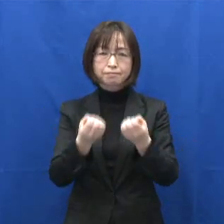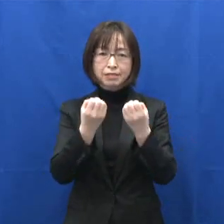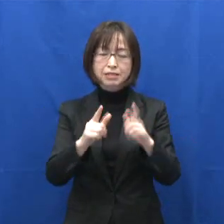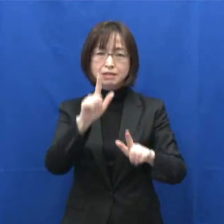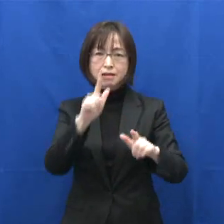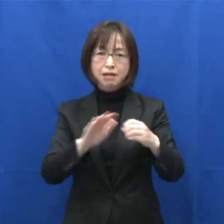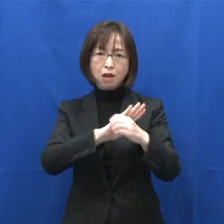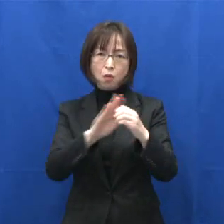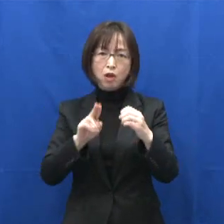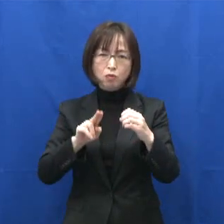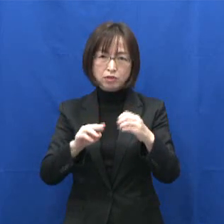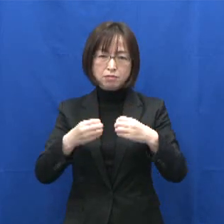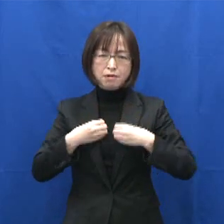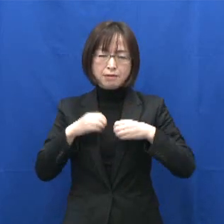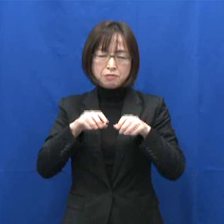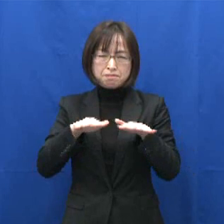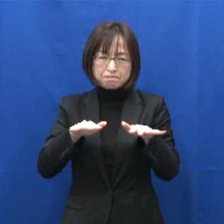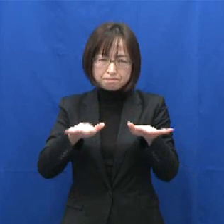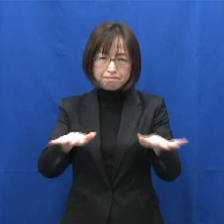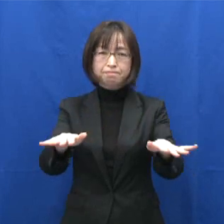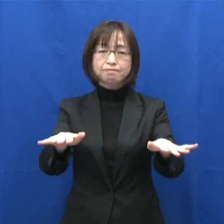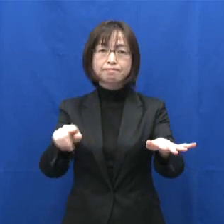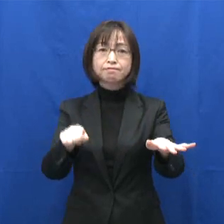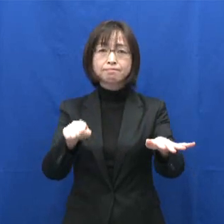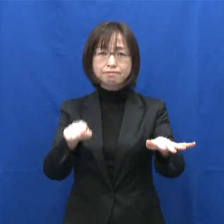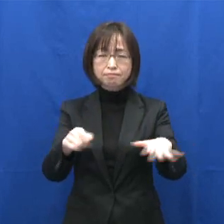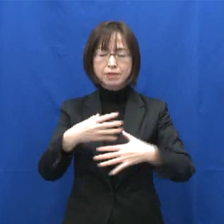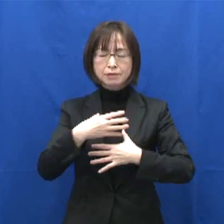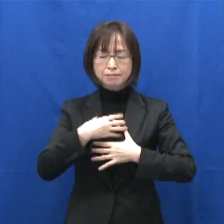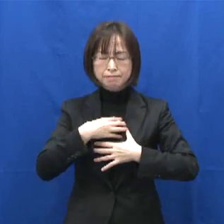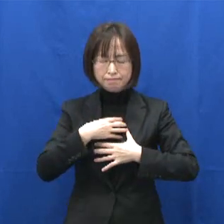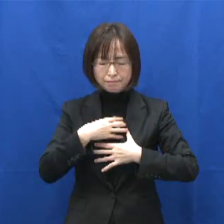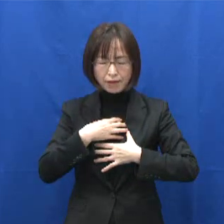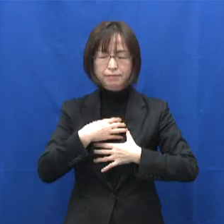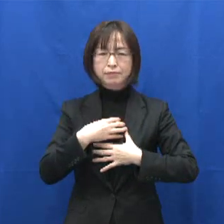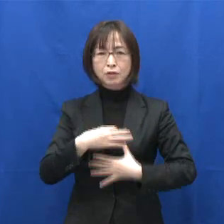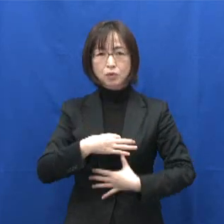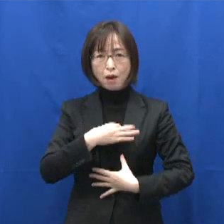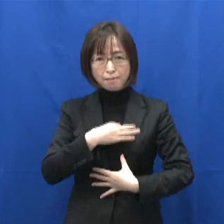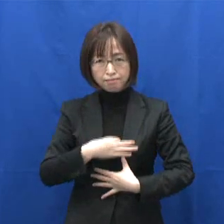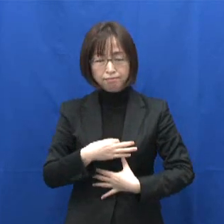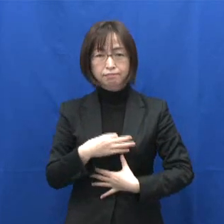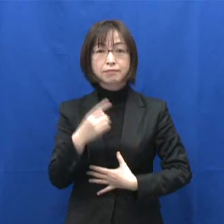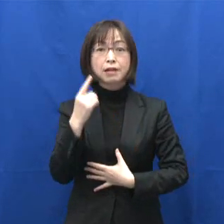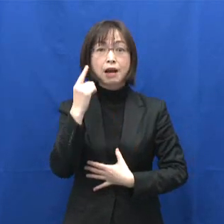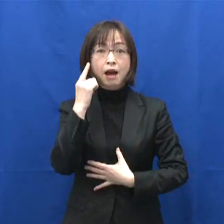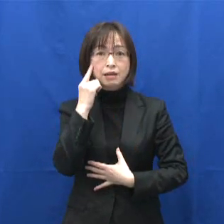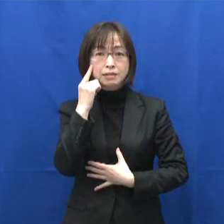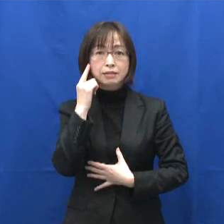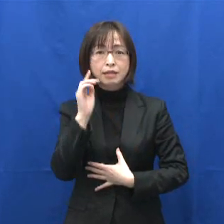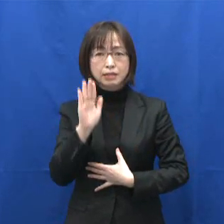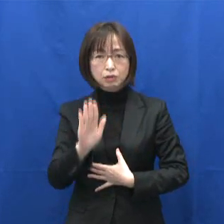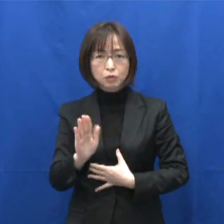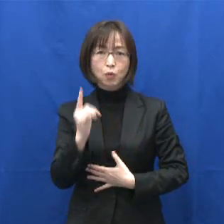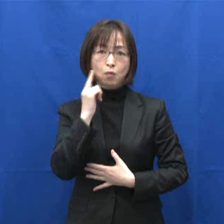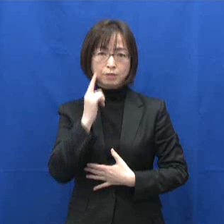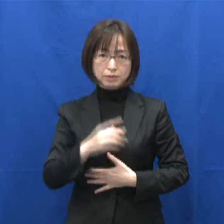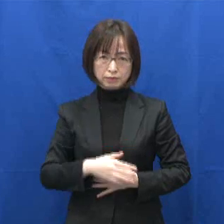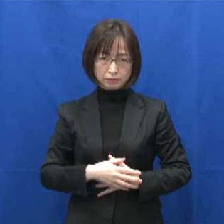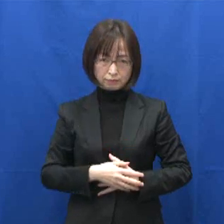ウイルス感染症拡大、ご心配とご不安を感じていることと存じます